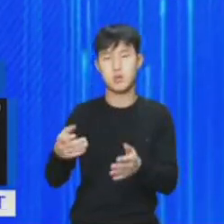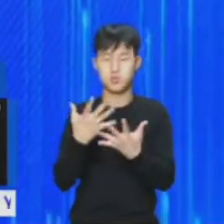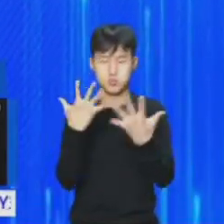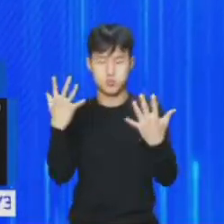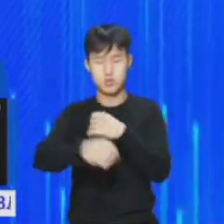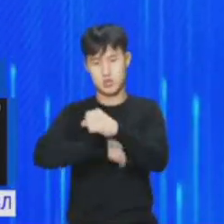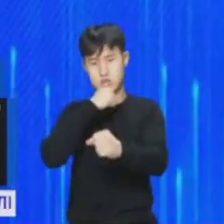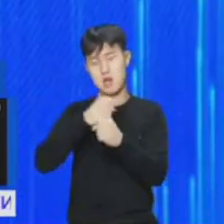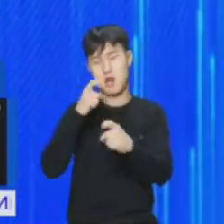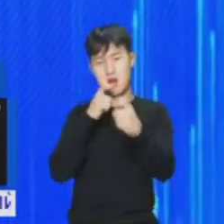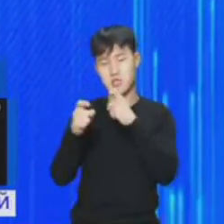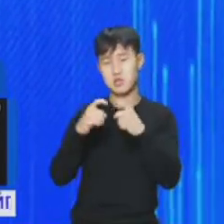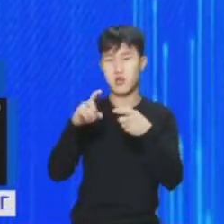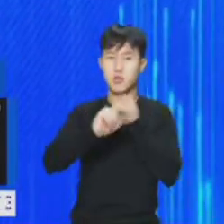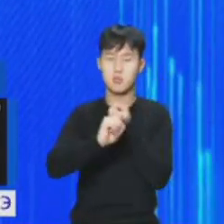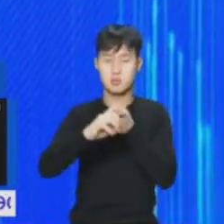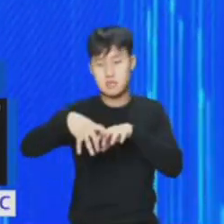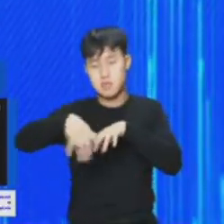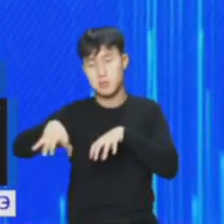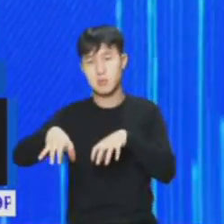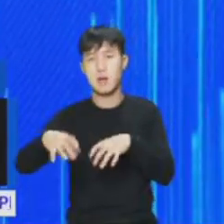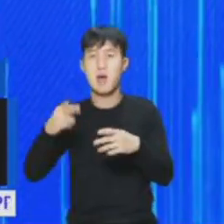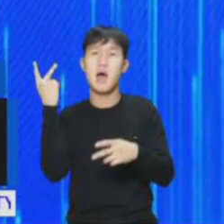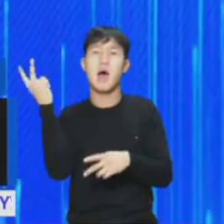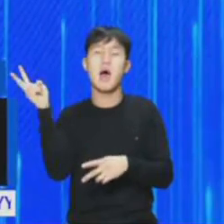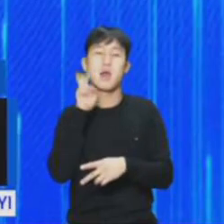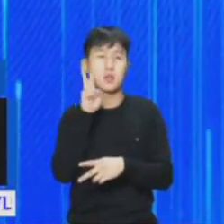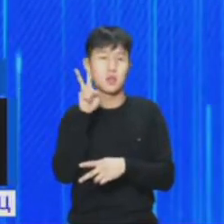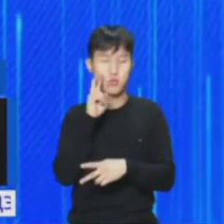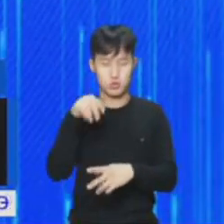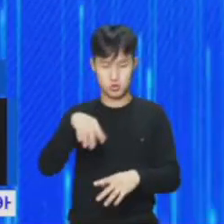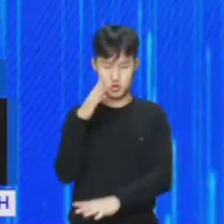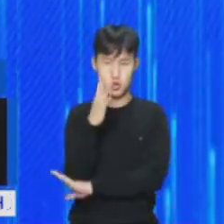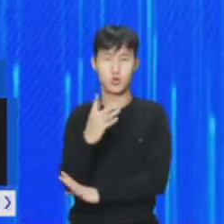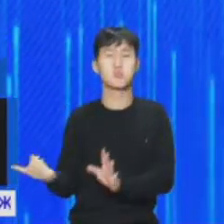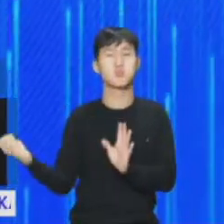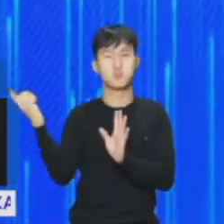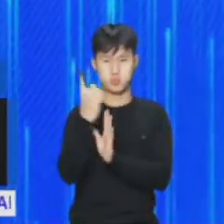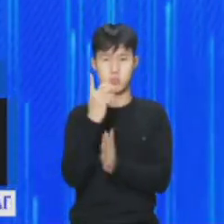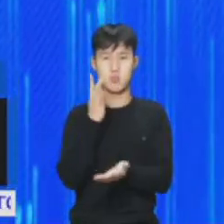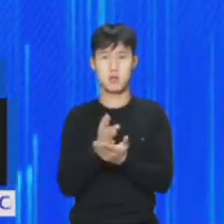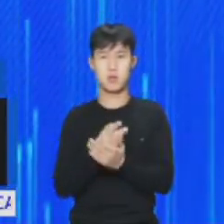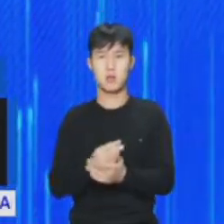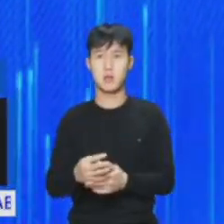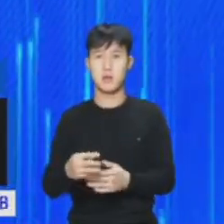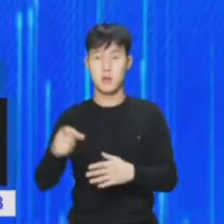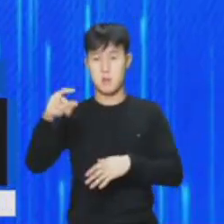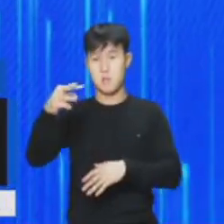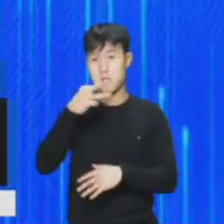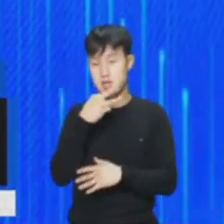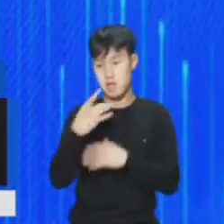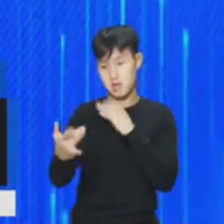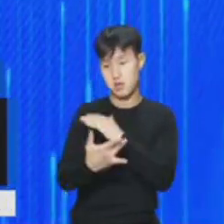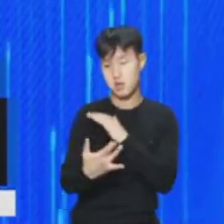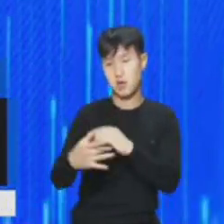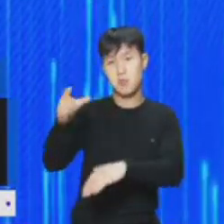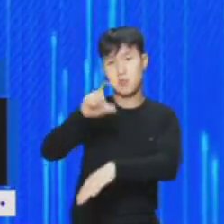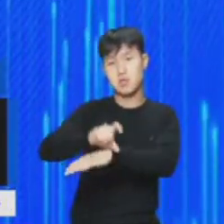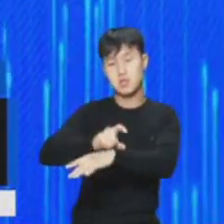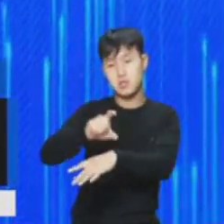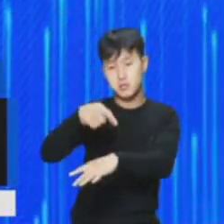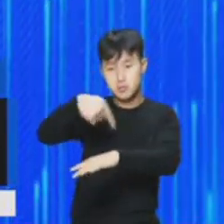одоо харилцаа холбооныхоо салбартаа андуурч өнөөдрийг хүрсэн мэдээлэл технологийн мэрэгжилтэнүүдийн